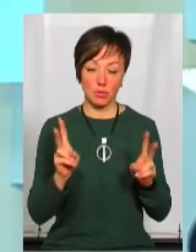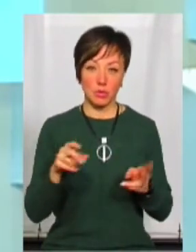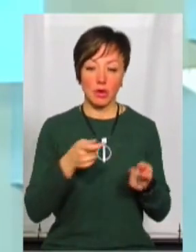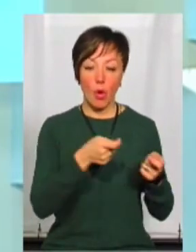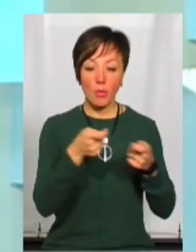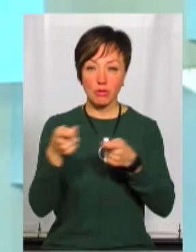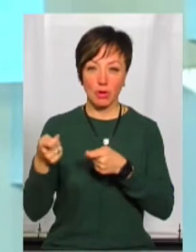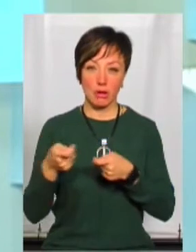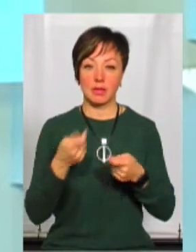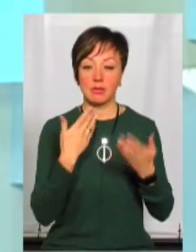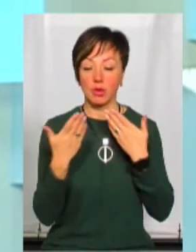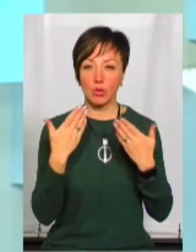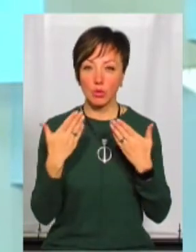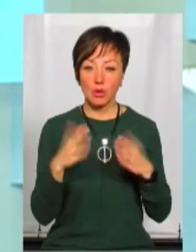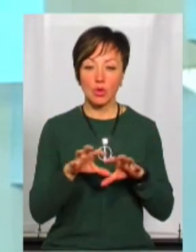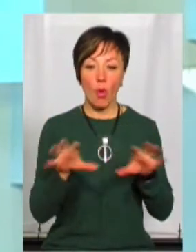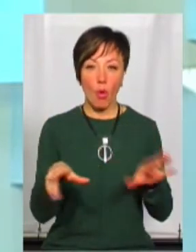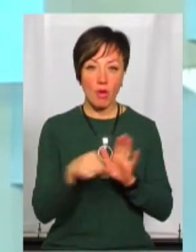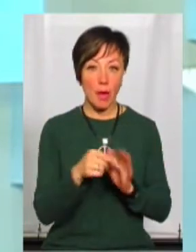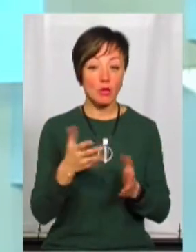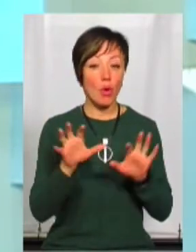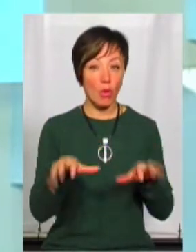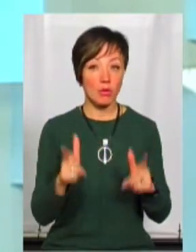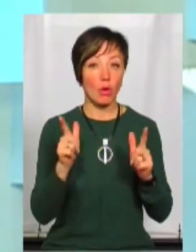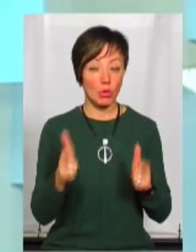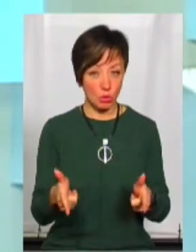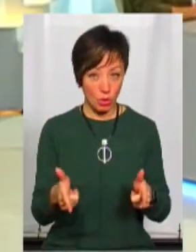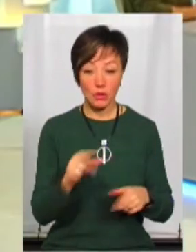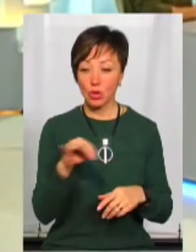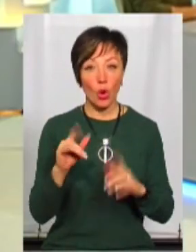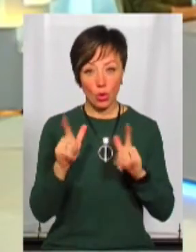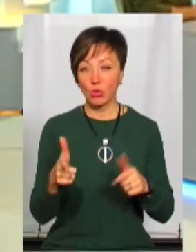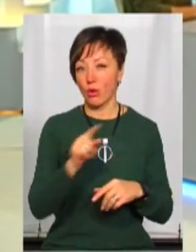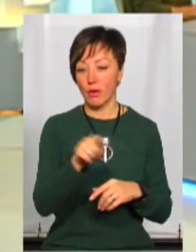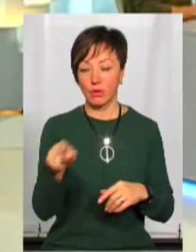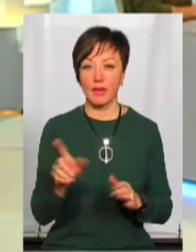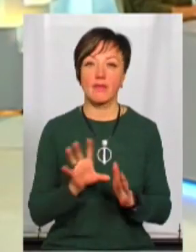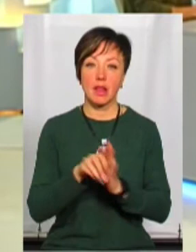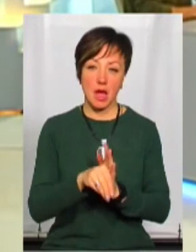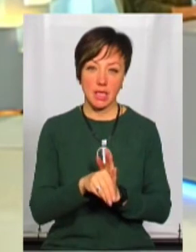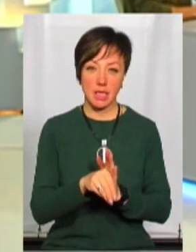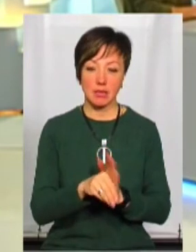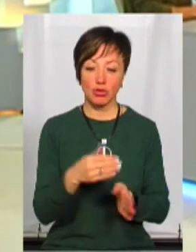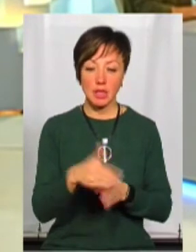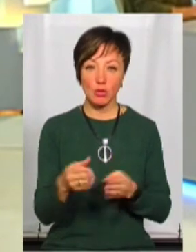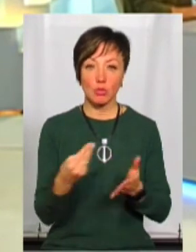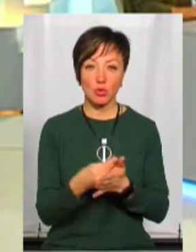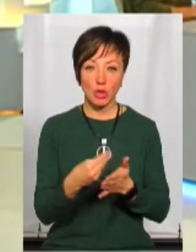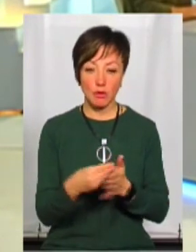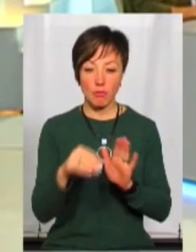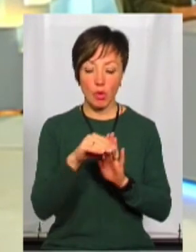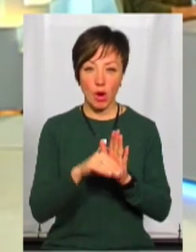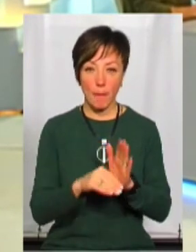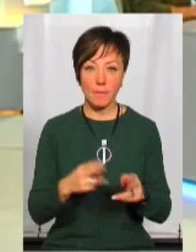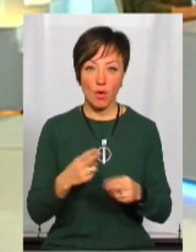об'їжджають ці громади, спілкуються з головами. На що голови готові? Чи готові вони вкласти частину бюджету в